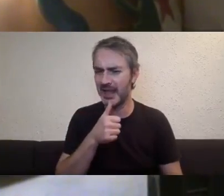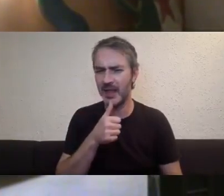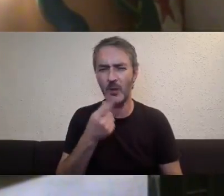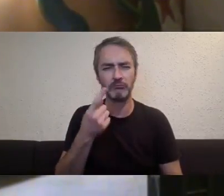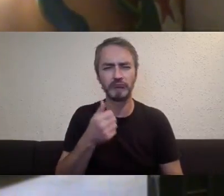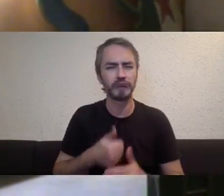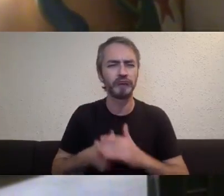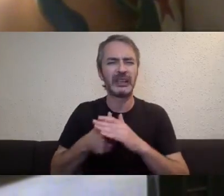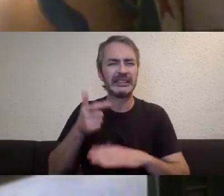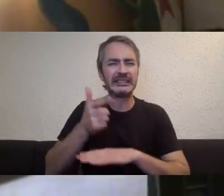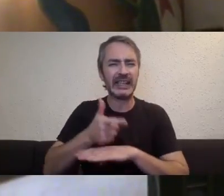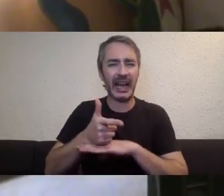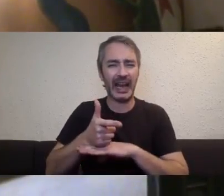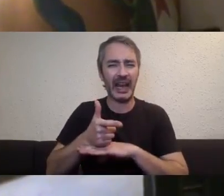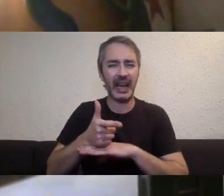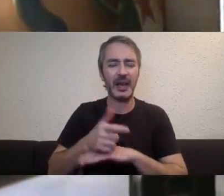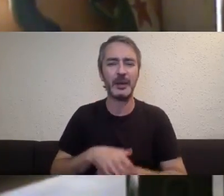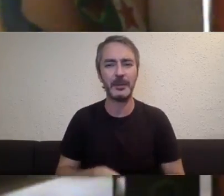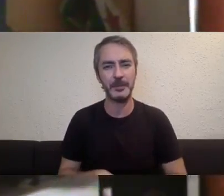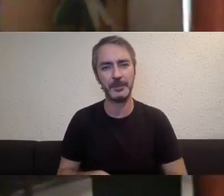al gener, no recordo,